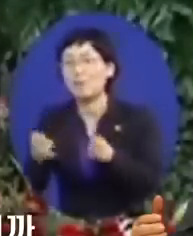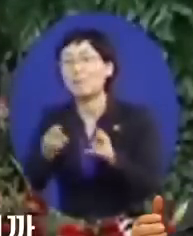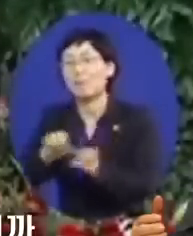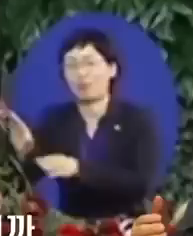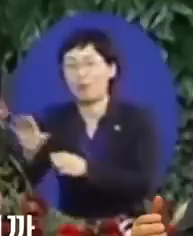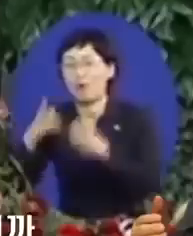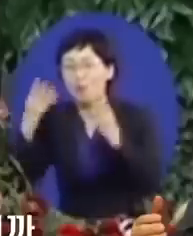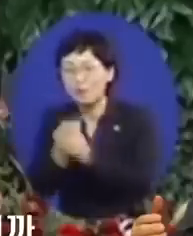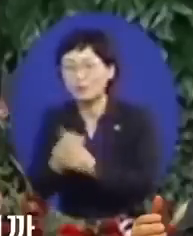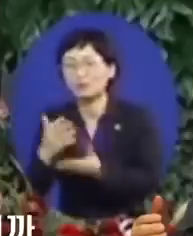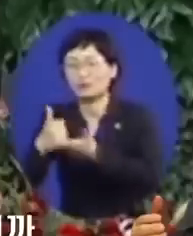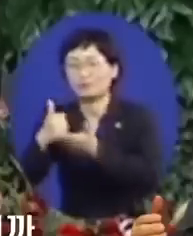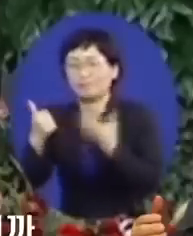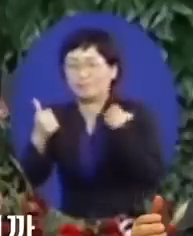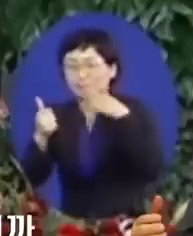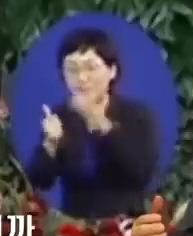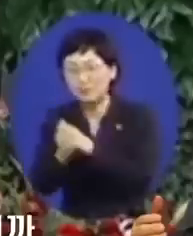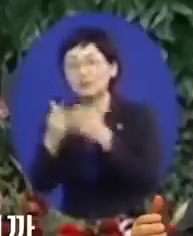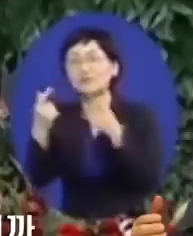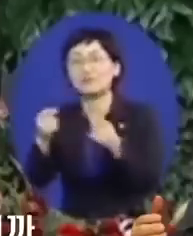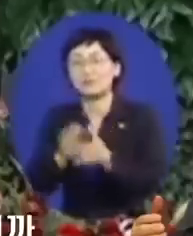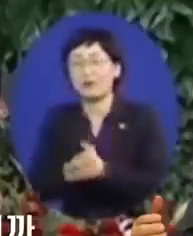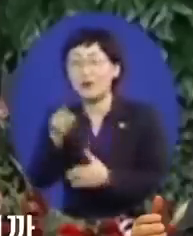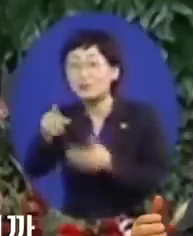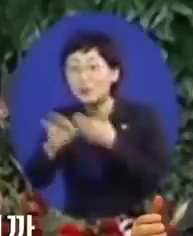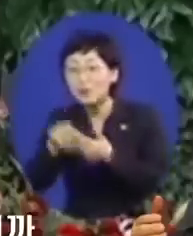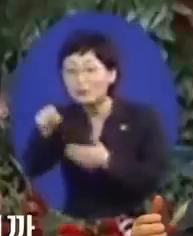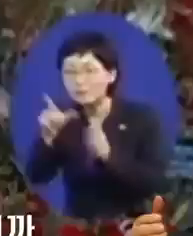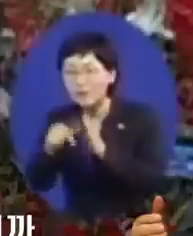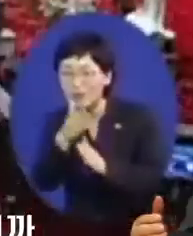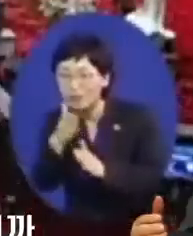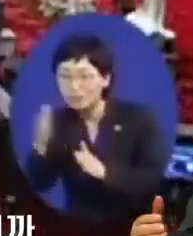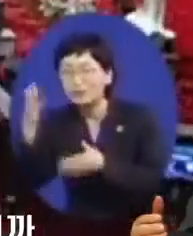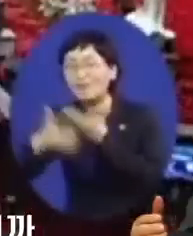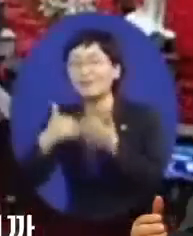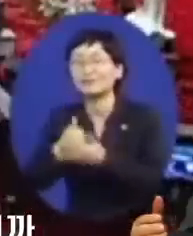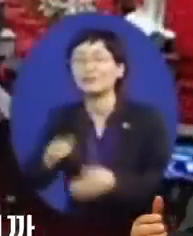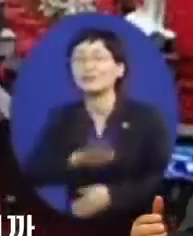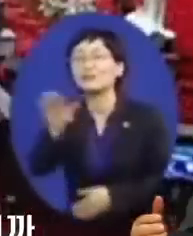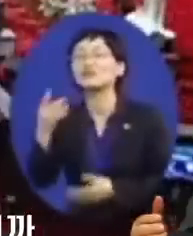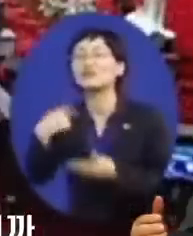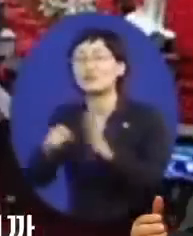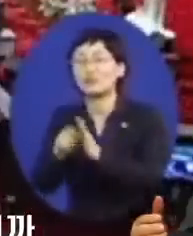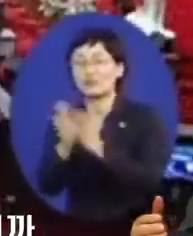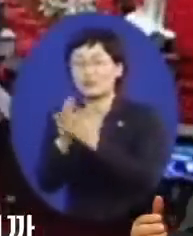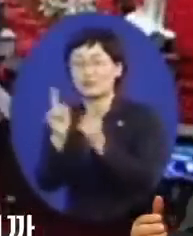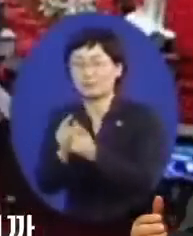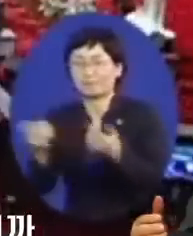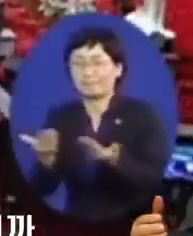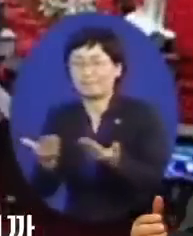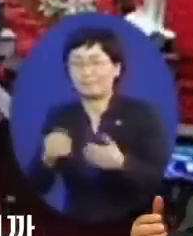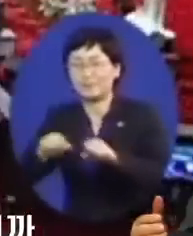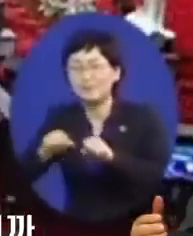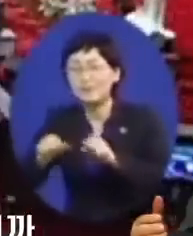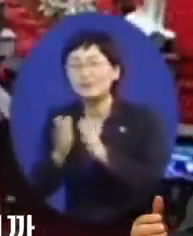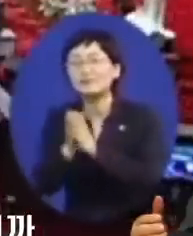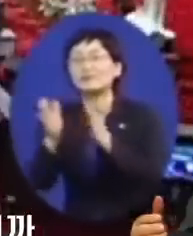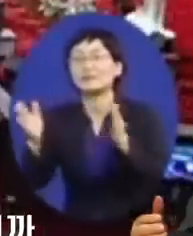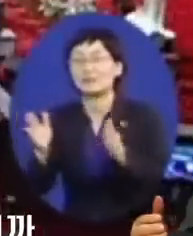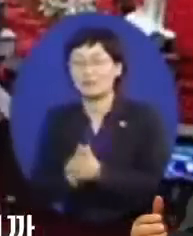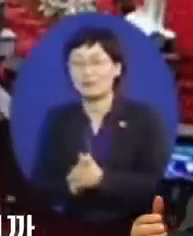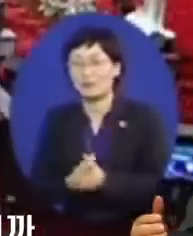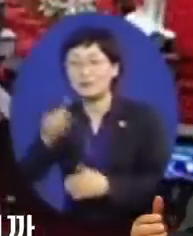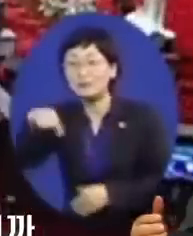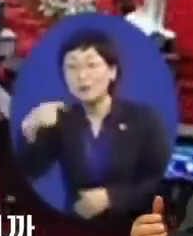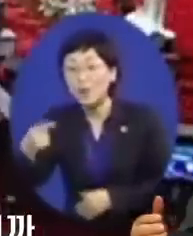온전히 주님께 말을 맡기는 것입니다. 그러면 그때부터 하나님께서 우리를 위하여 직접 일하기 시작하는 것입니다. 그